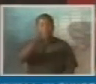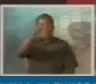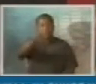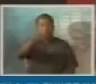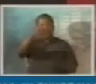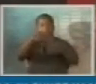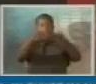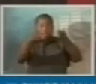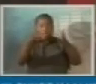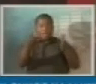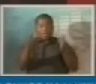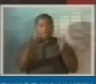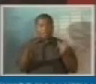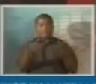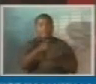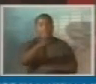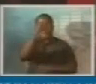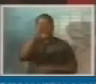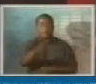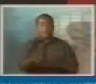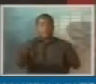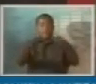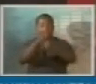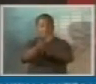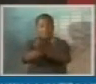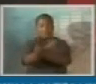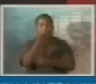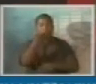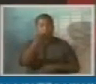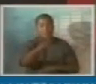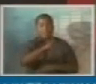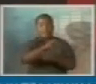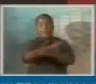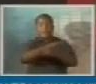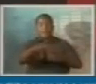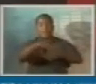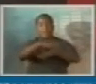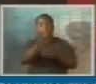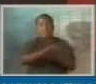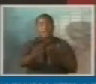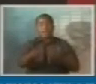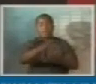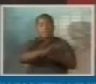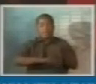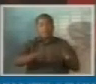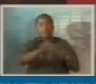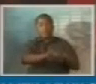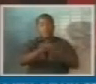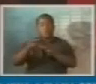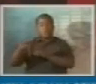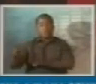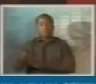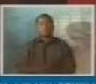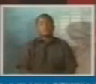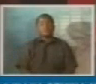Tupige kura ya wazi. Kama mtu atafungwa afungwe, na kama hataki kufungwa aende aandike barua ya kujiuzuru. Posho mnataka,